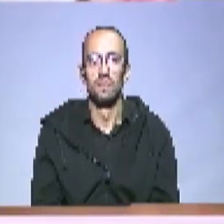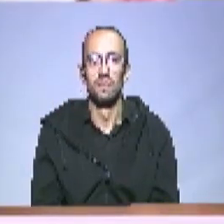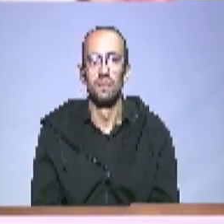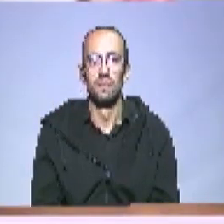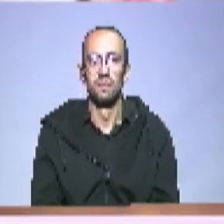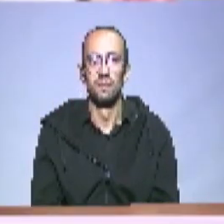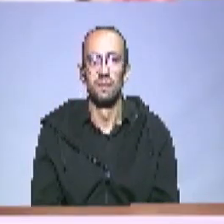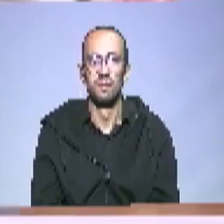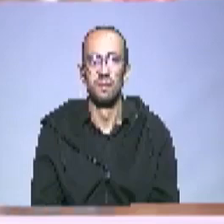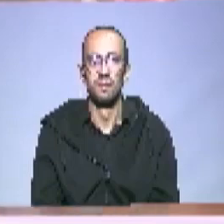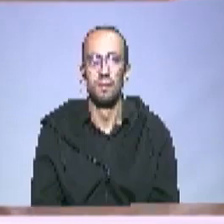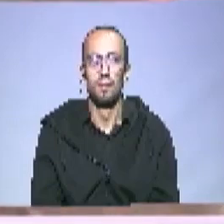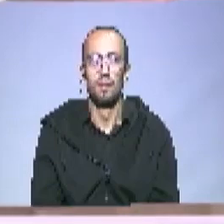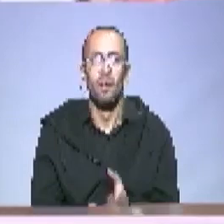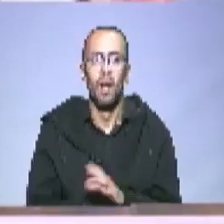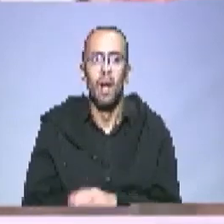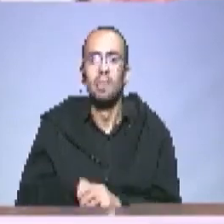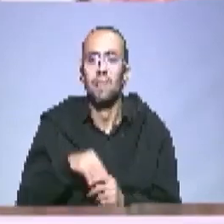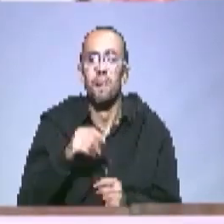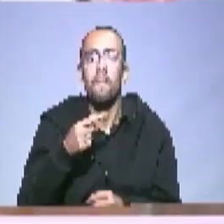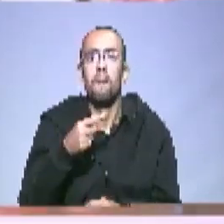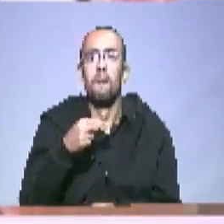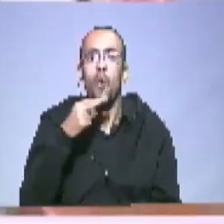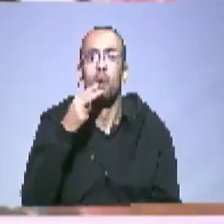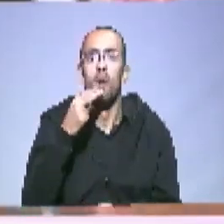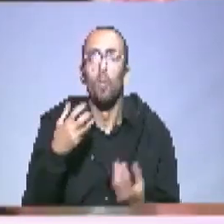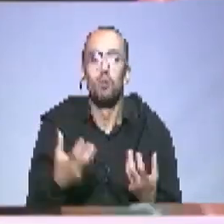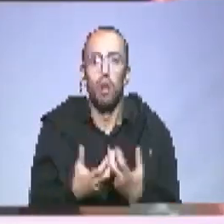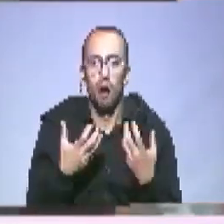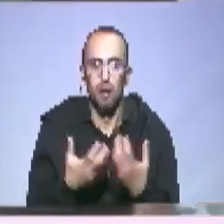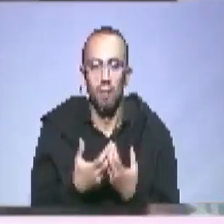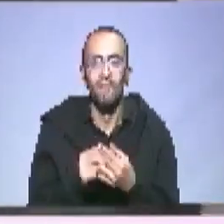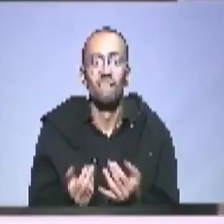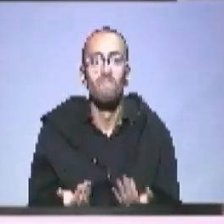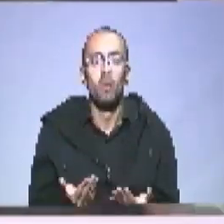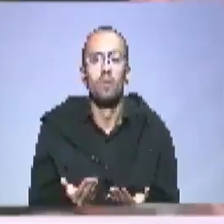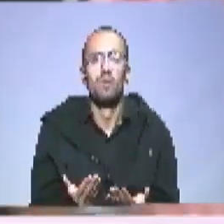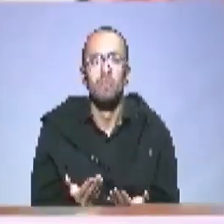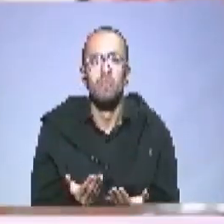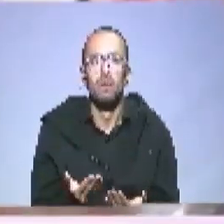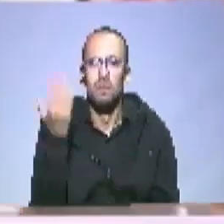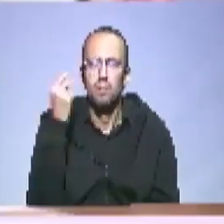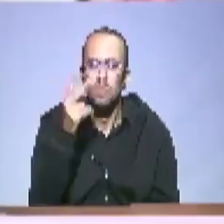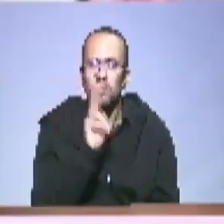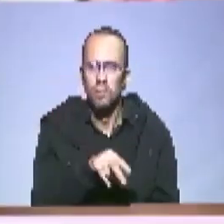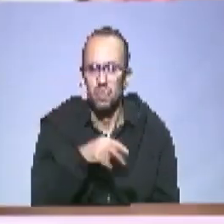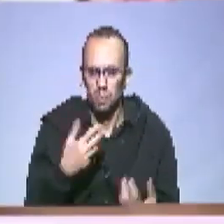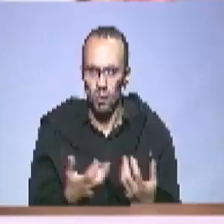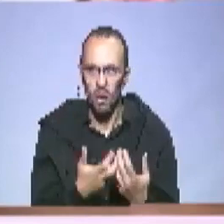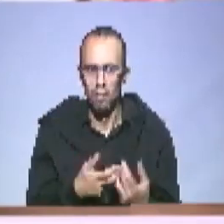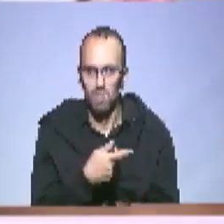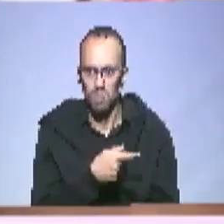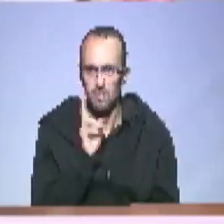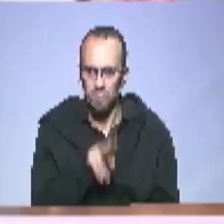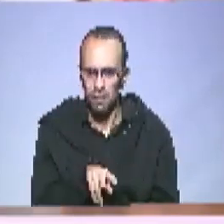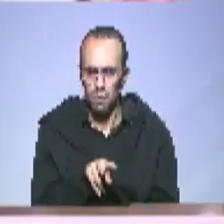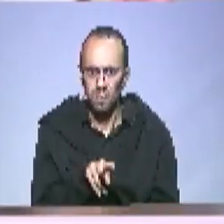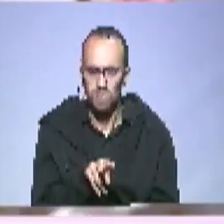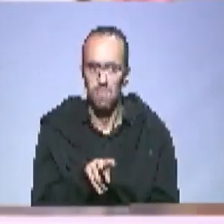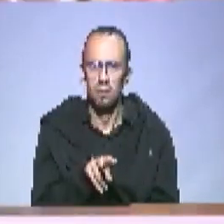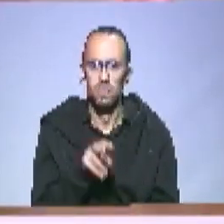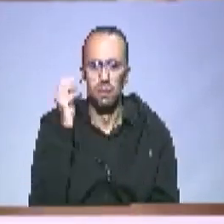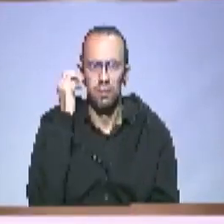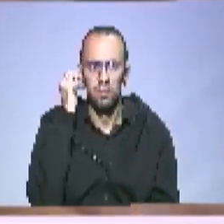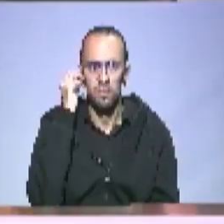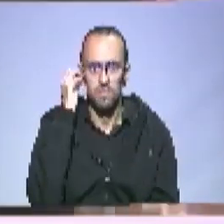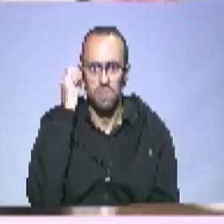كنت عايزه صينيه المكرونه بالخضار بس في الفرن. انت شفتي حضرتك الخضار اللي احنا عمالين نعمله ده؟ ما انا كنت لسه اقول